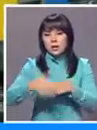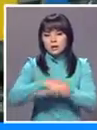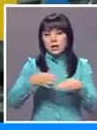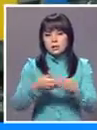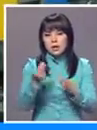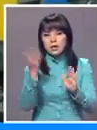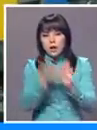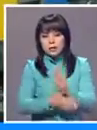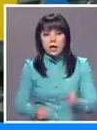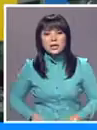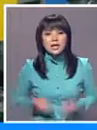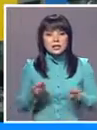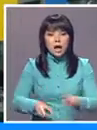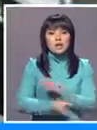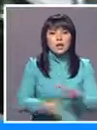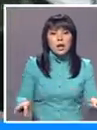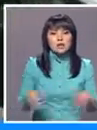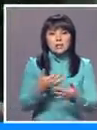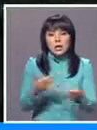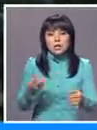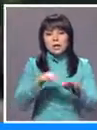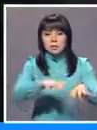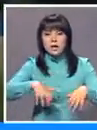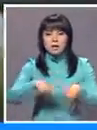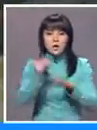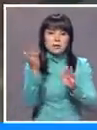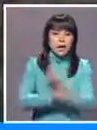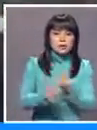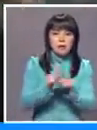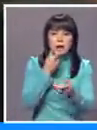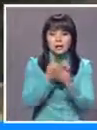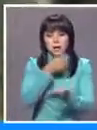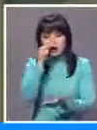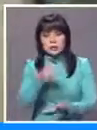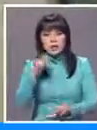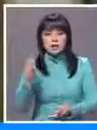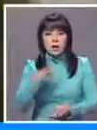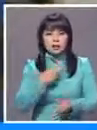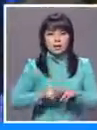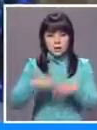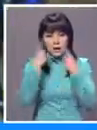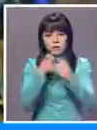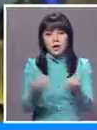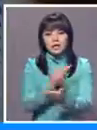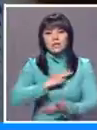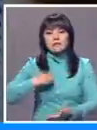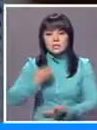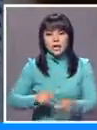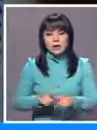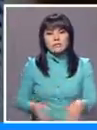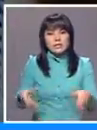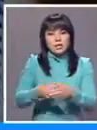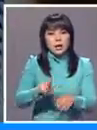функционерлерді коррупция, рэкет және миллиондаған доллар пара алған үшін айыптап отыр. Ал Associated Press агенттігінің хабарлауынша Швейцария федералдық